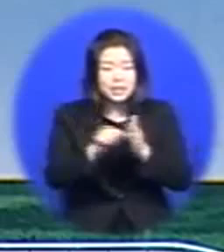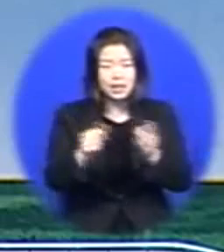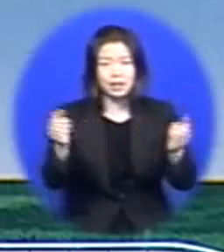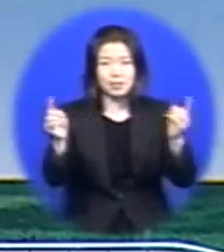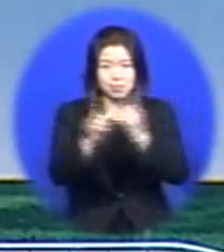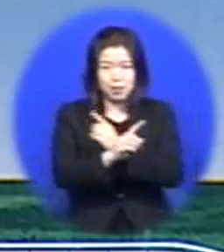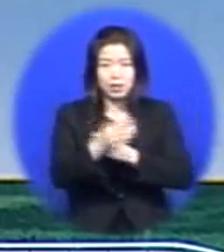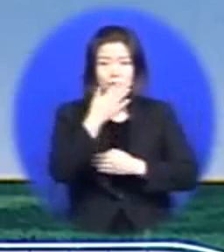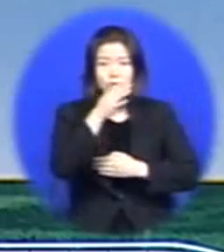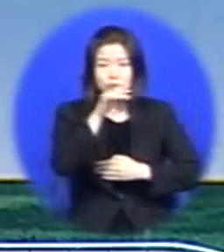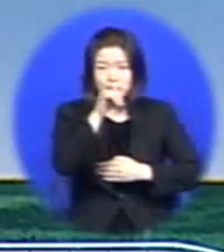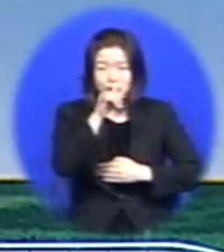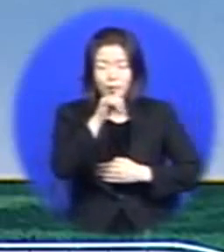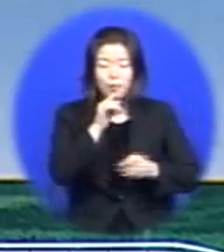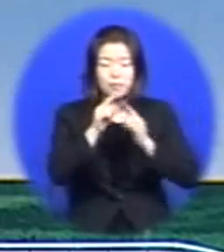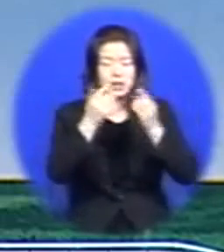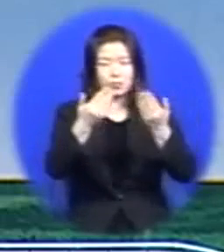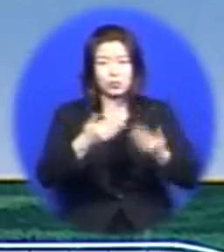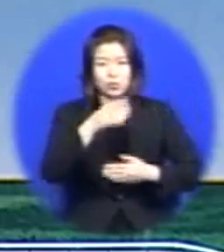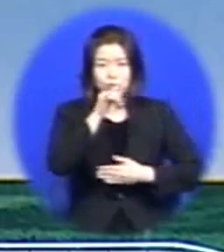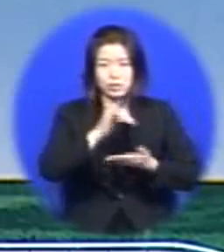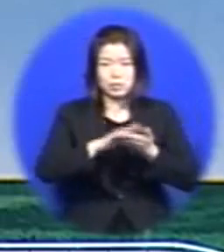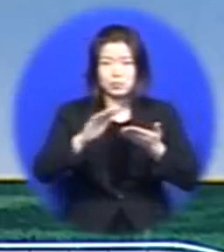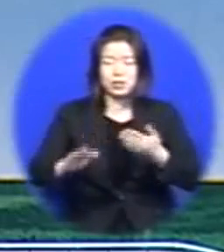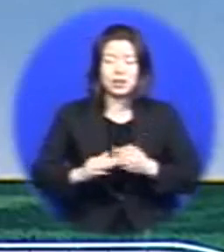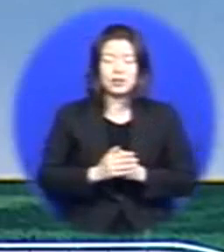될 것이라고 말씀하고 있는 것입니다.